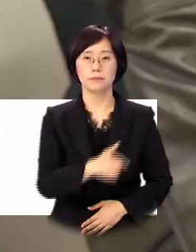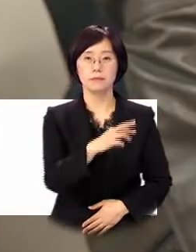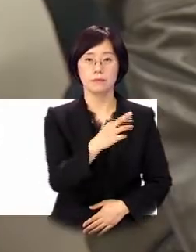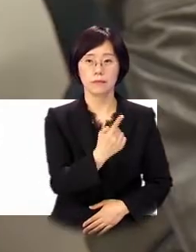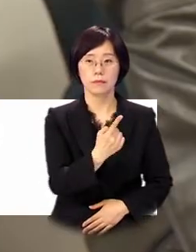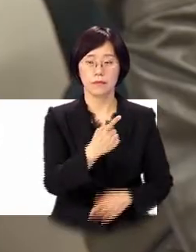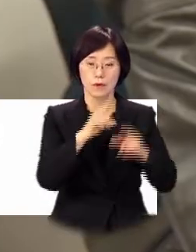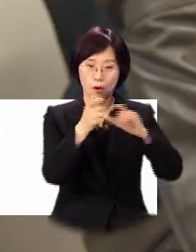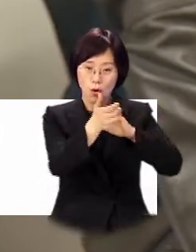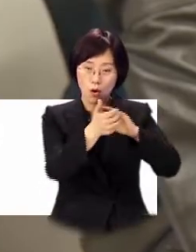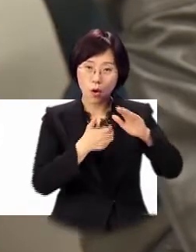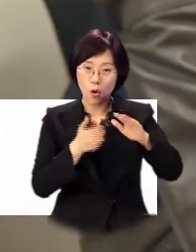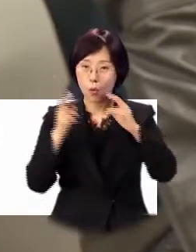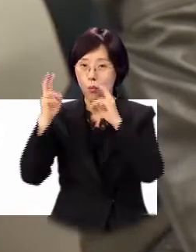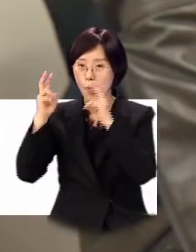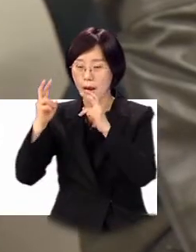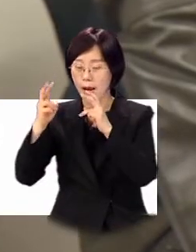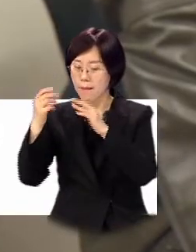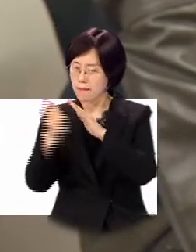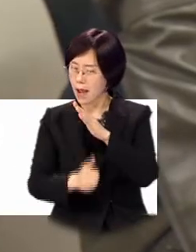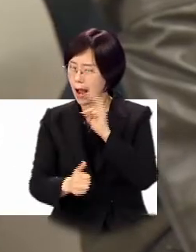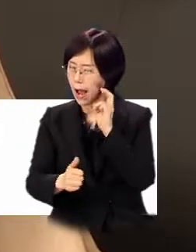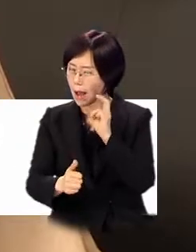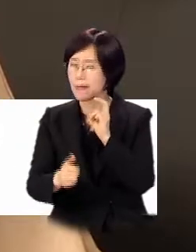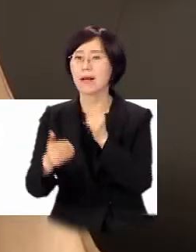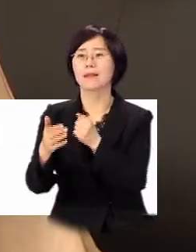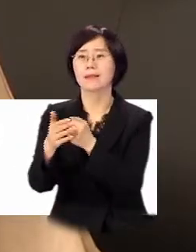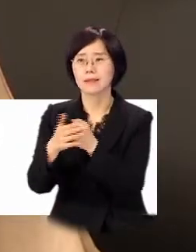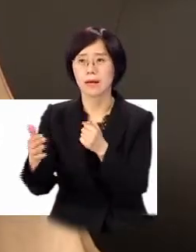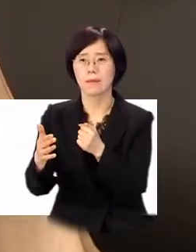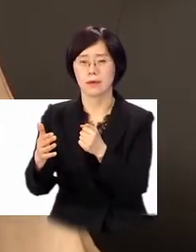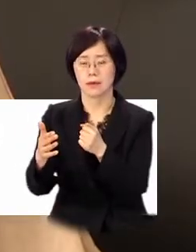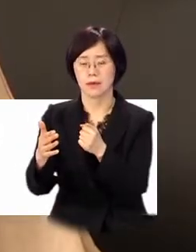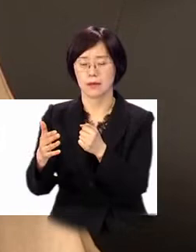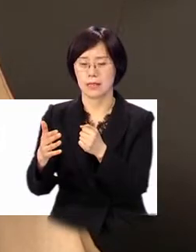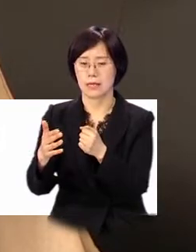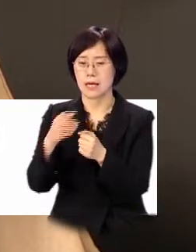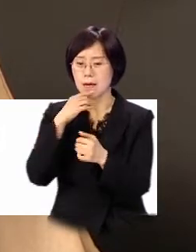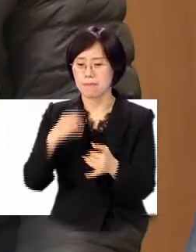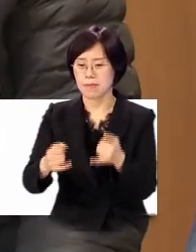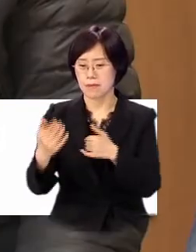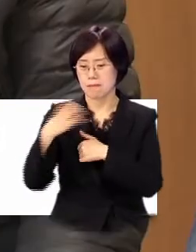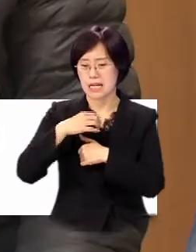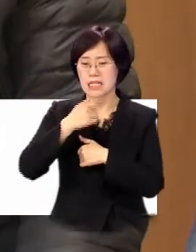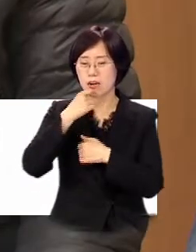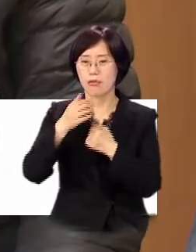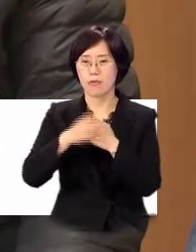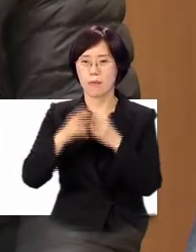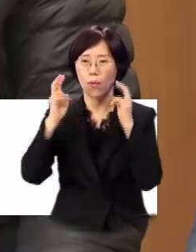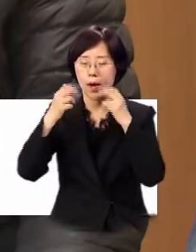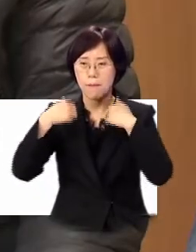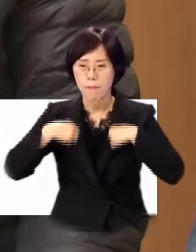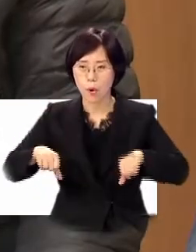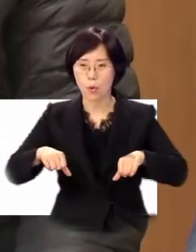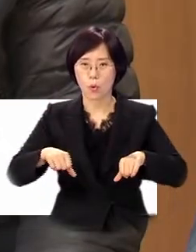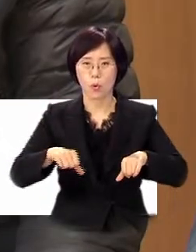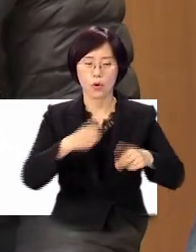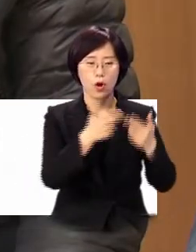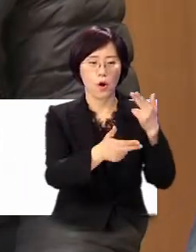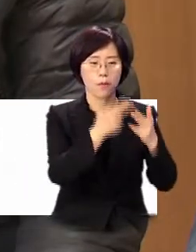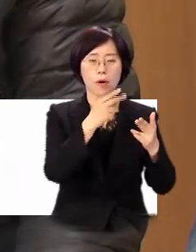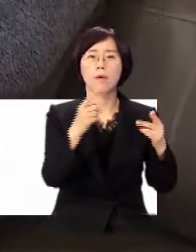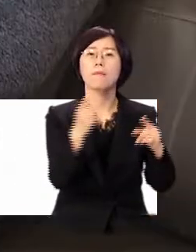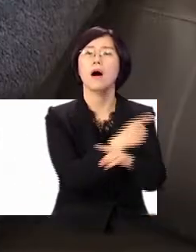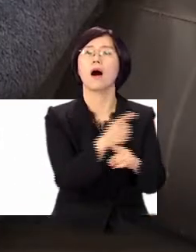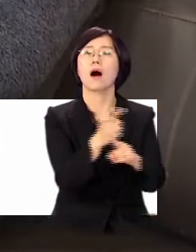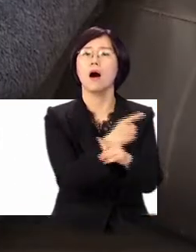측은 선고를 앞두고 사측이 패소 가능성이 커지자 채무를 회피하기 위해 법인을 포기하고 협동조합